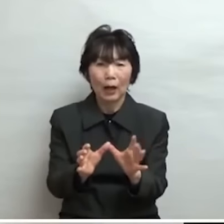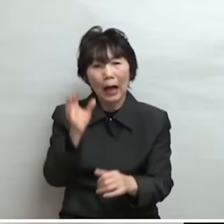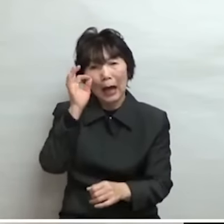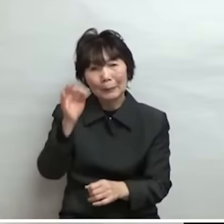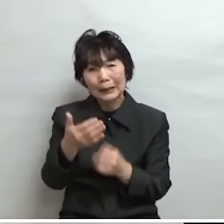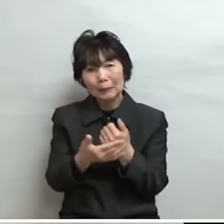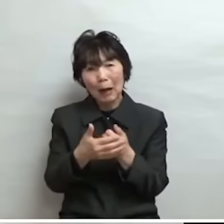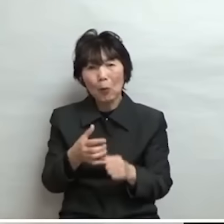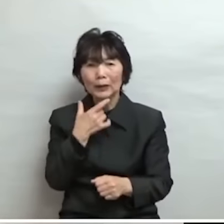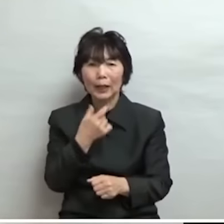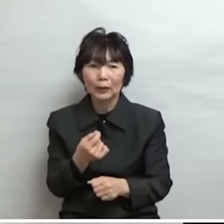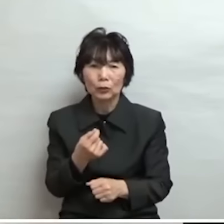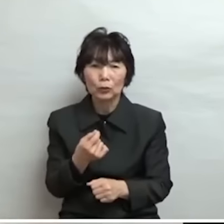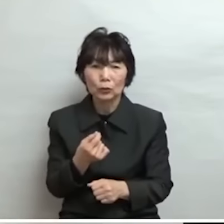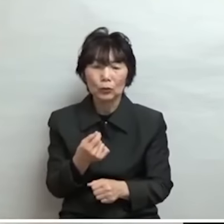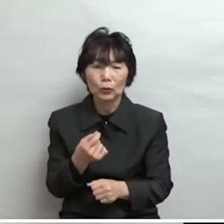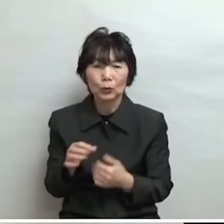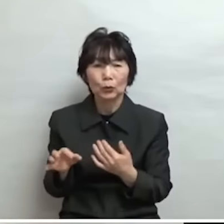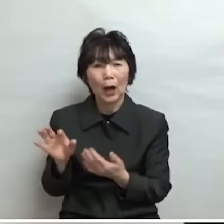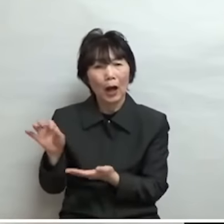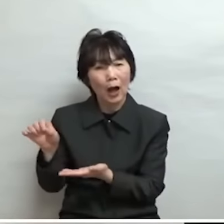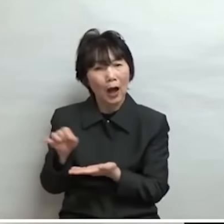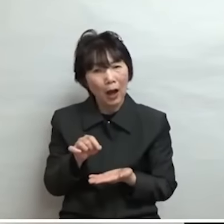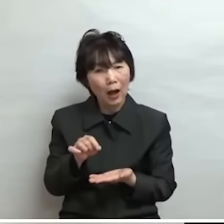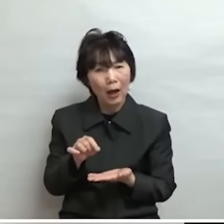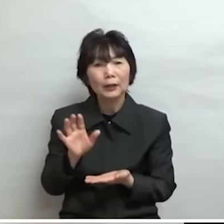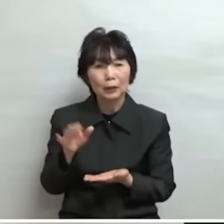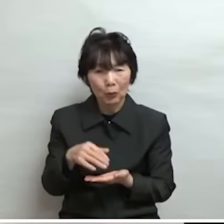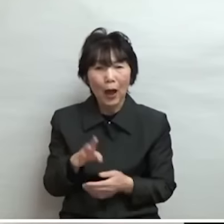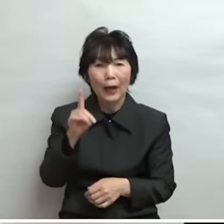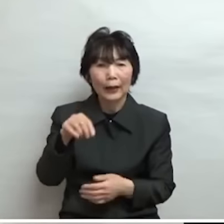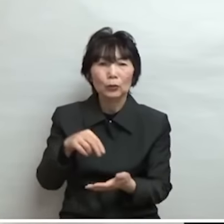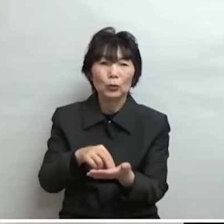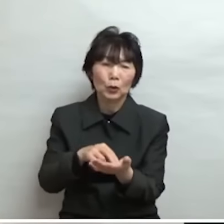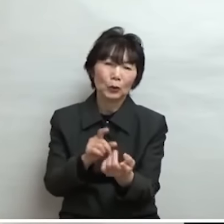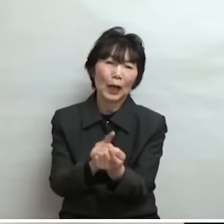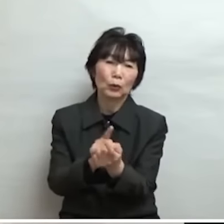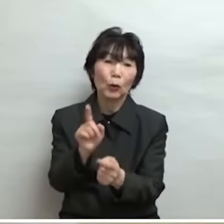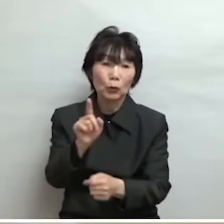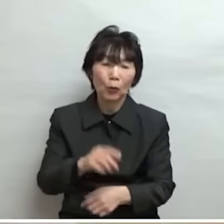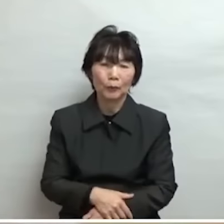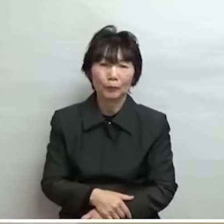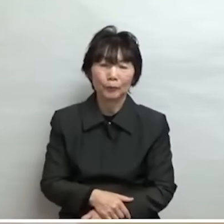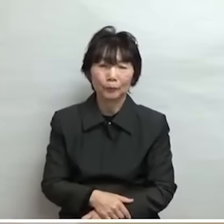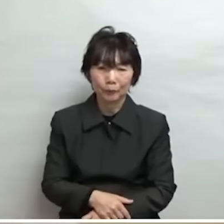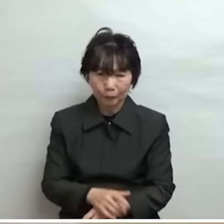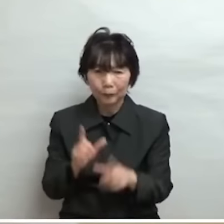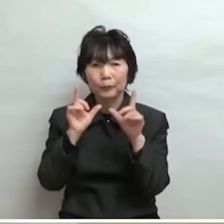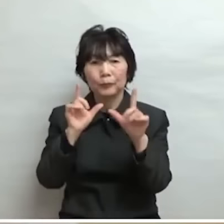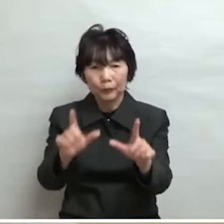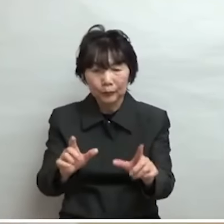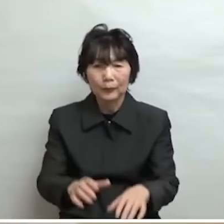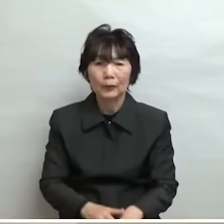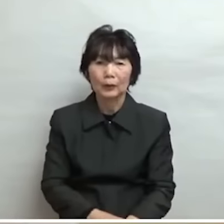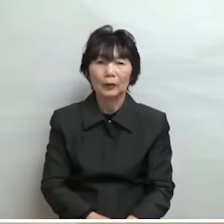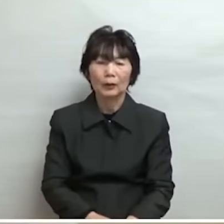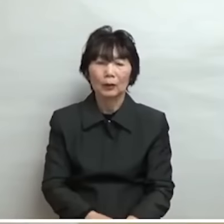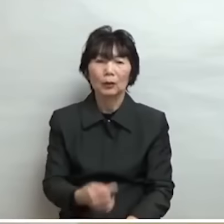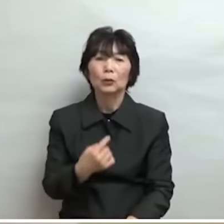たいみたいな意向があるようですけれども、県はそれに対してどう対応するんでしょうか？ うちのすれば昨日